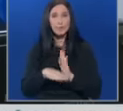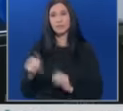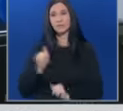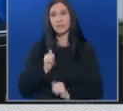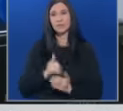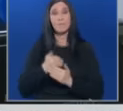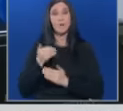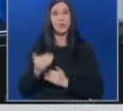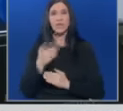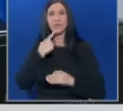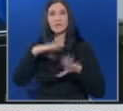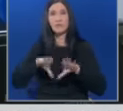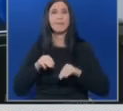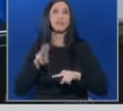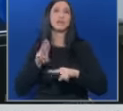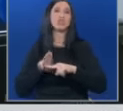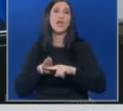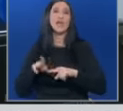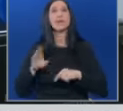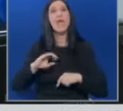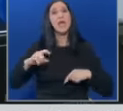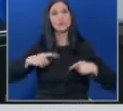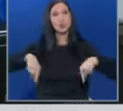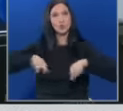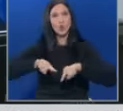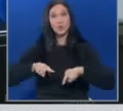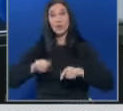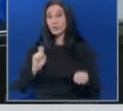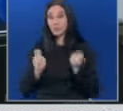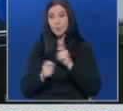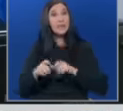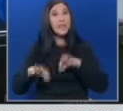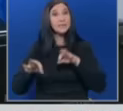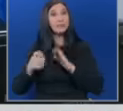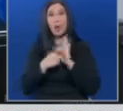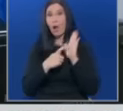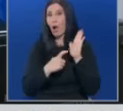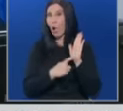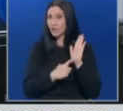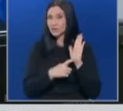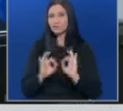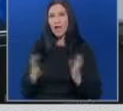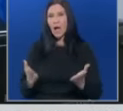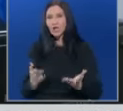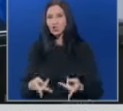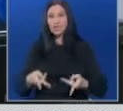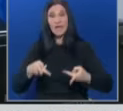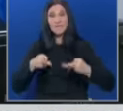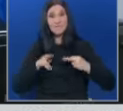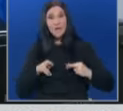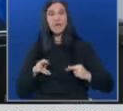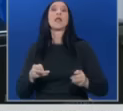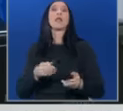спази приоритетите за приемане в Шенген и еврозоната. Да промени изборния кодекс, така че да се върне машинния